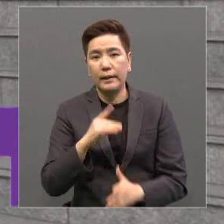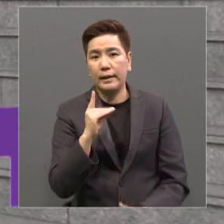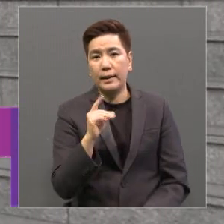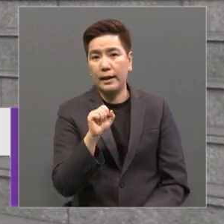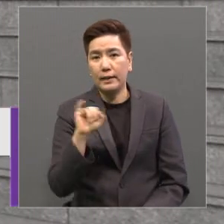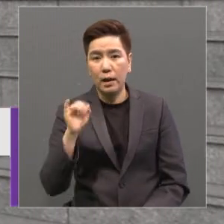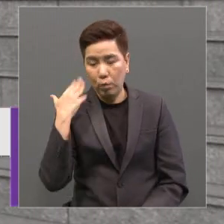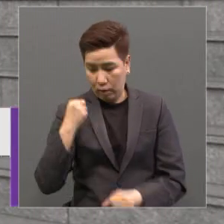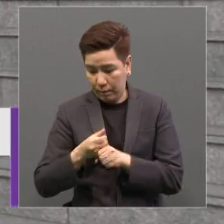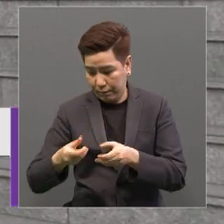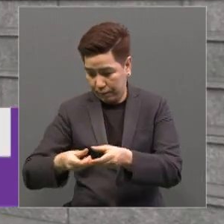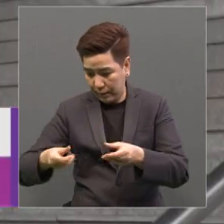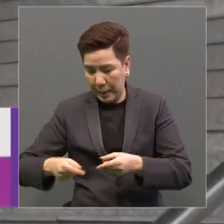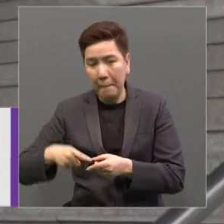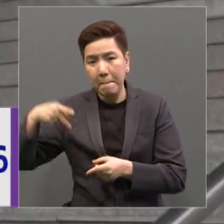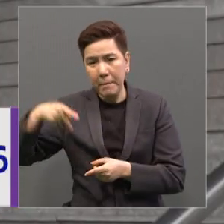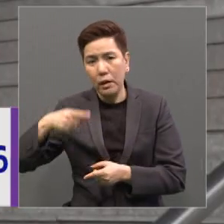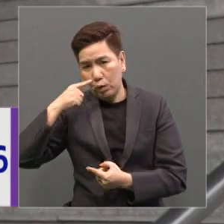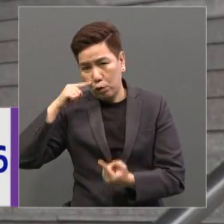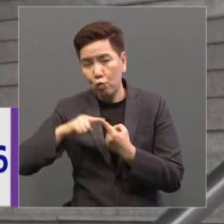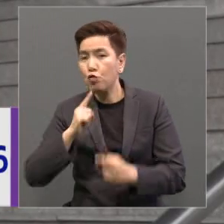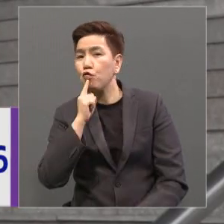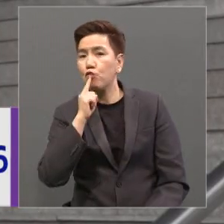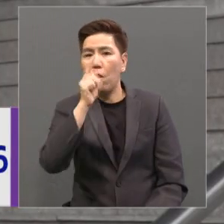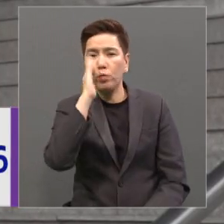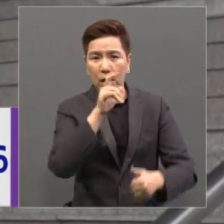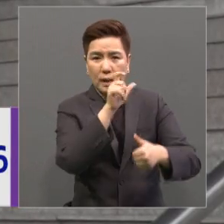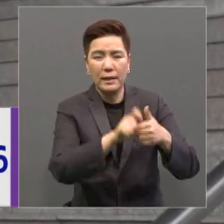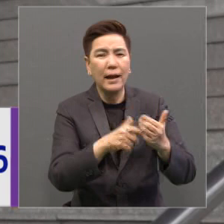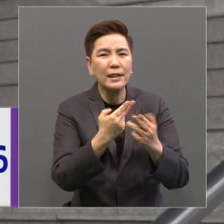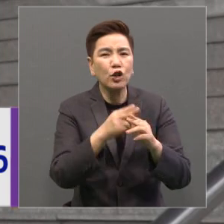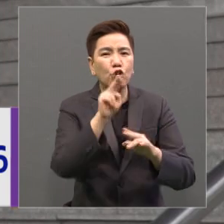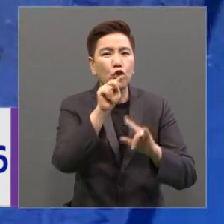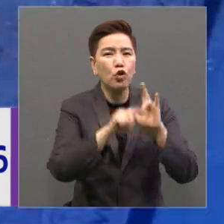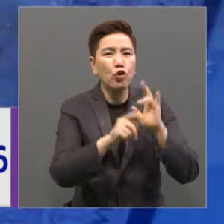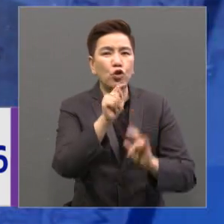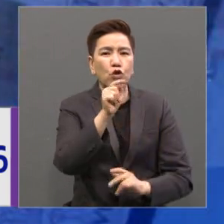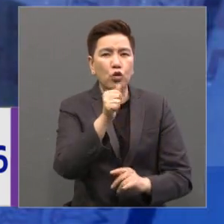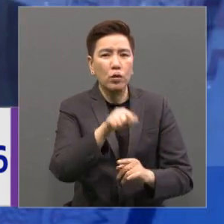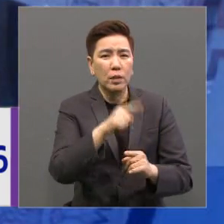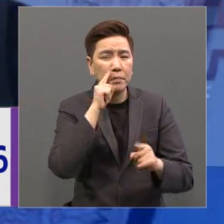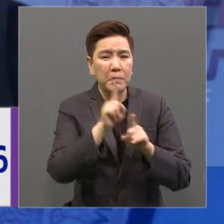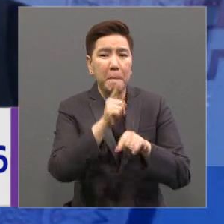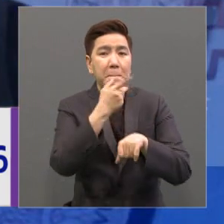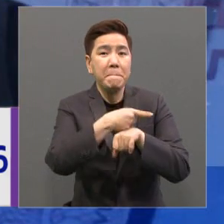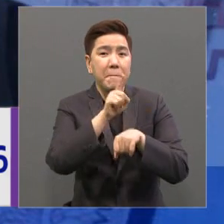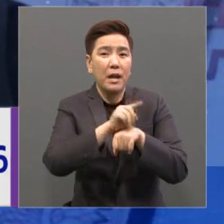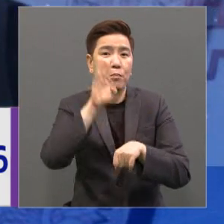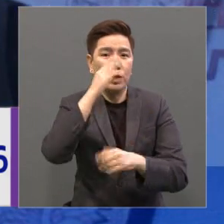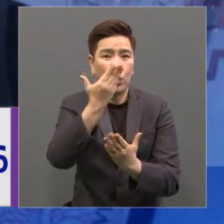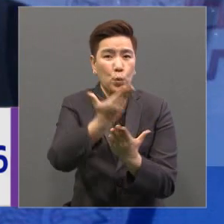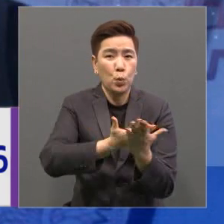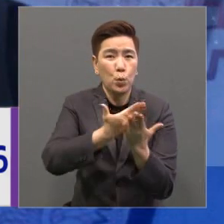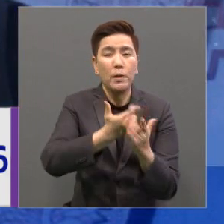ว่า DSIเขาได้นำสำนวนคดีพิเศษที่เห็นสมควรสั่งฟ้องนายพันธวัฒน์นาควิสุทธิ์หรือว่าน็อตกองสลากพลัสประธานเจ้าหน้าที่บริหาร